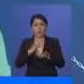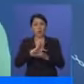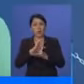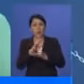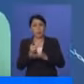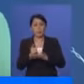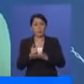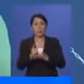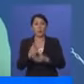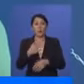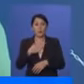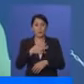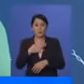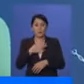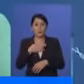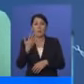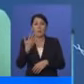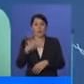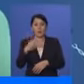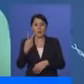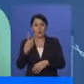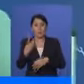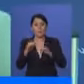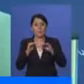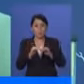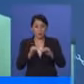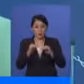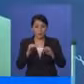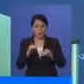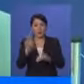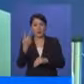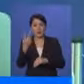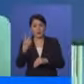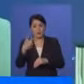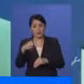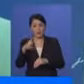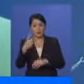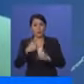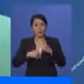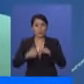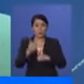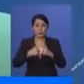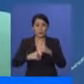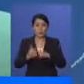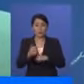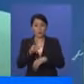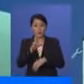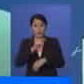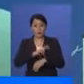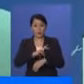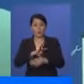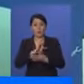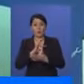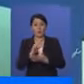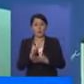қамтамасыз еттік. Өзіміздің 52 оқушымызға қосымша 22 ұстазды жұмыспен қамтамасыз